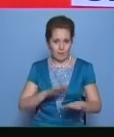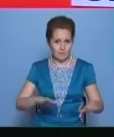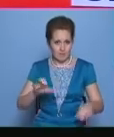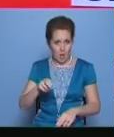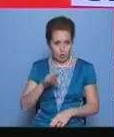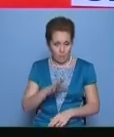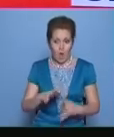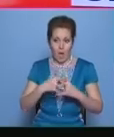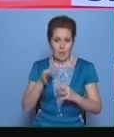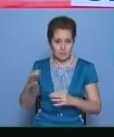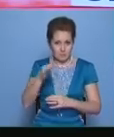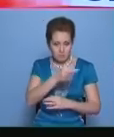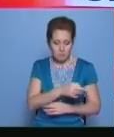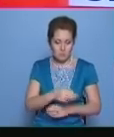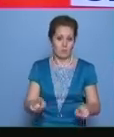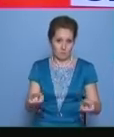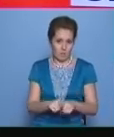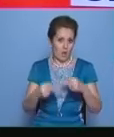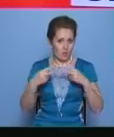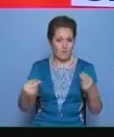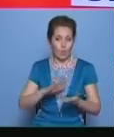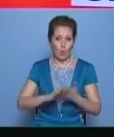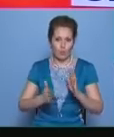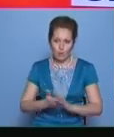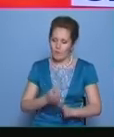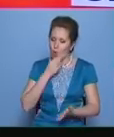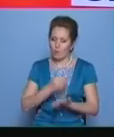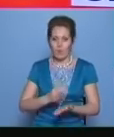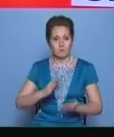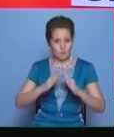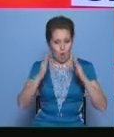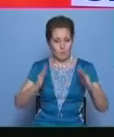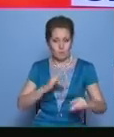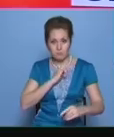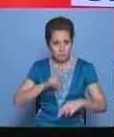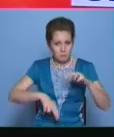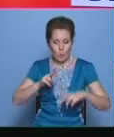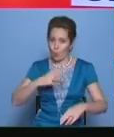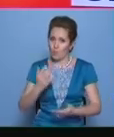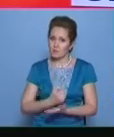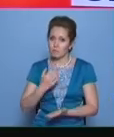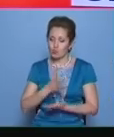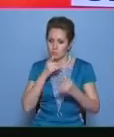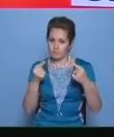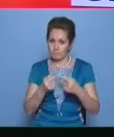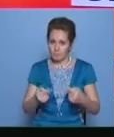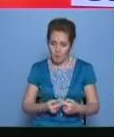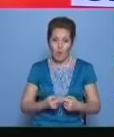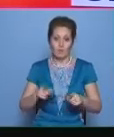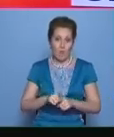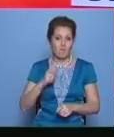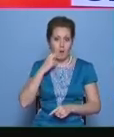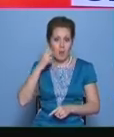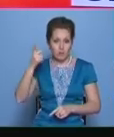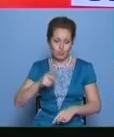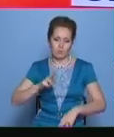равных стартовых условиях с возведением таких ответственных объектов справляются успешно. Так в поселке Болезино сад смогли возвести в рекордные